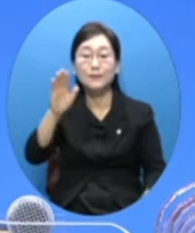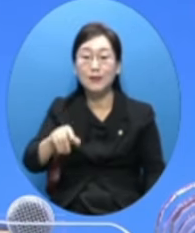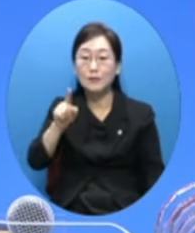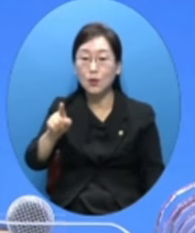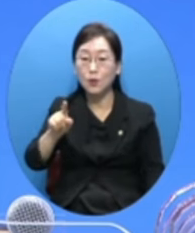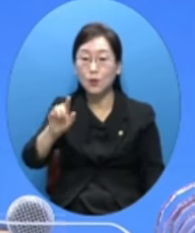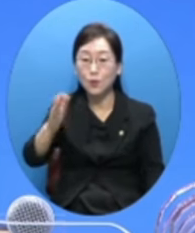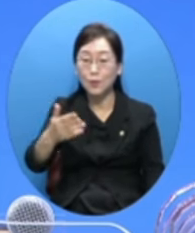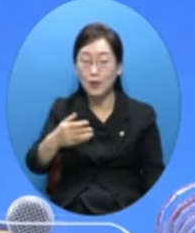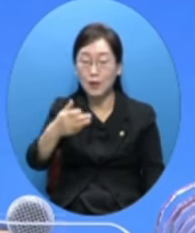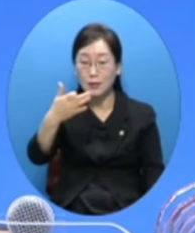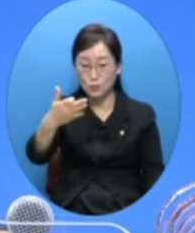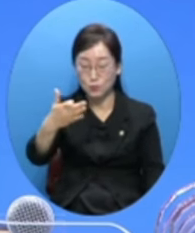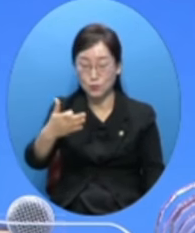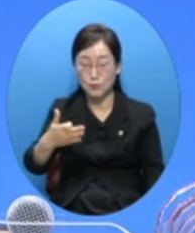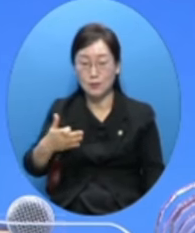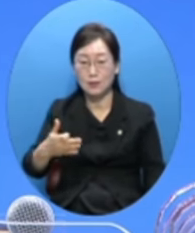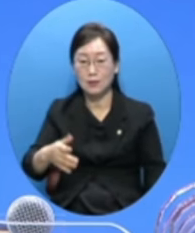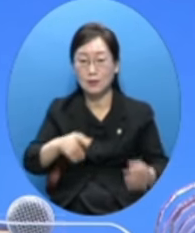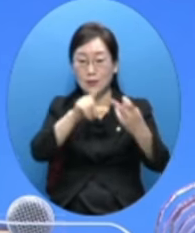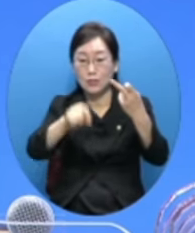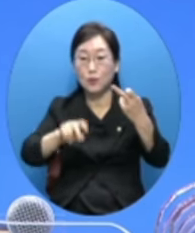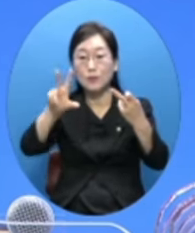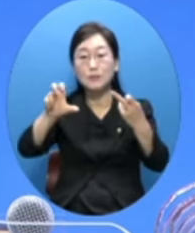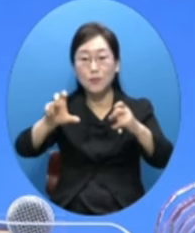1919년 12월 25일 날 그가